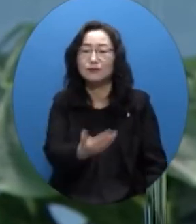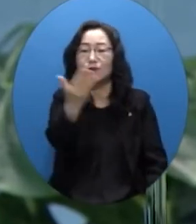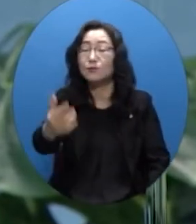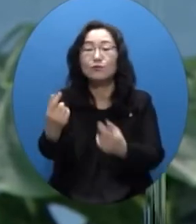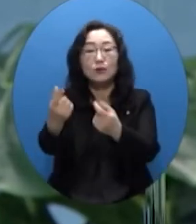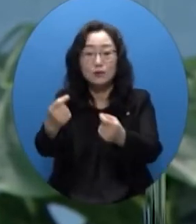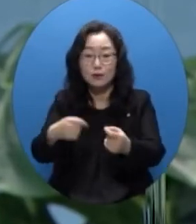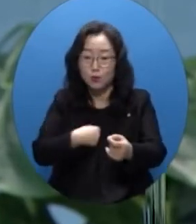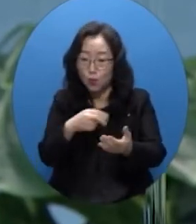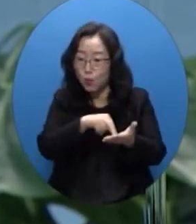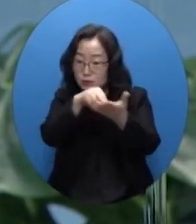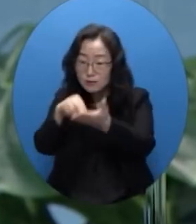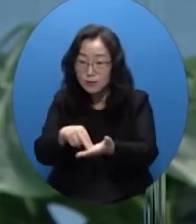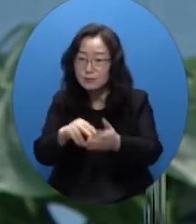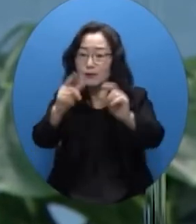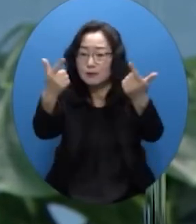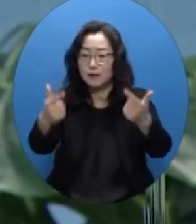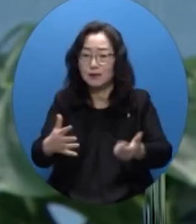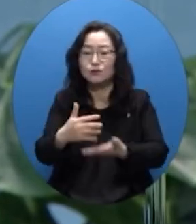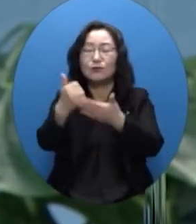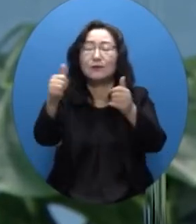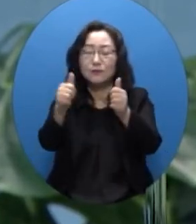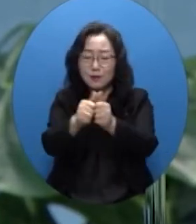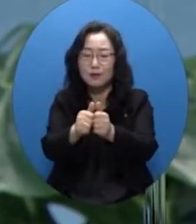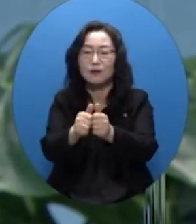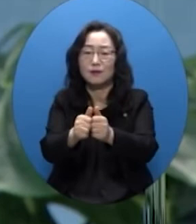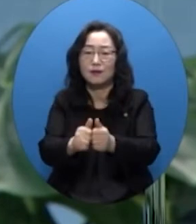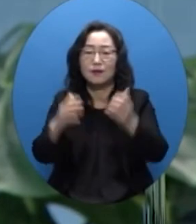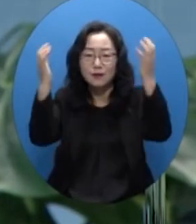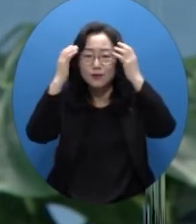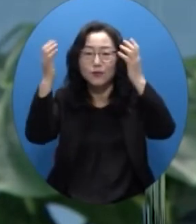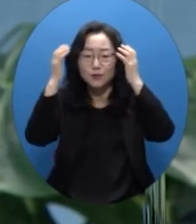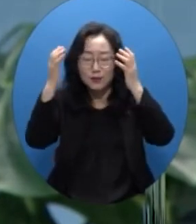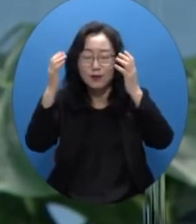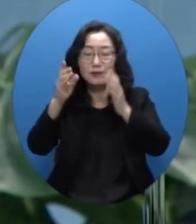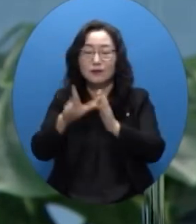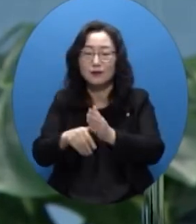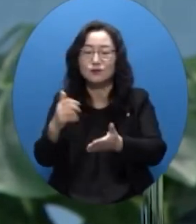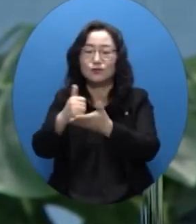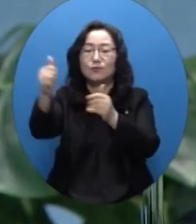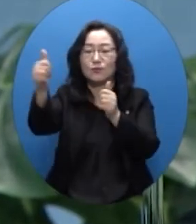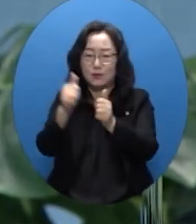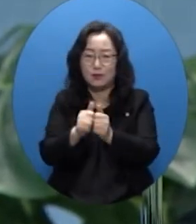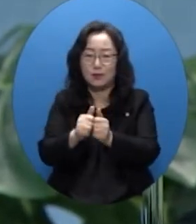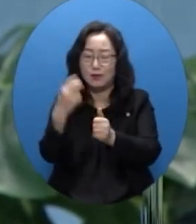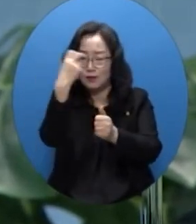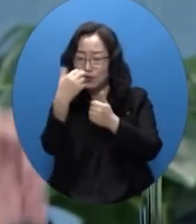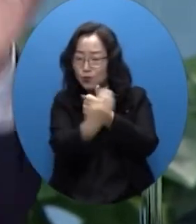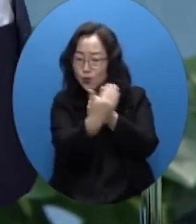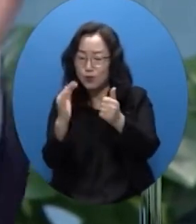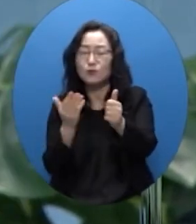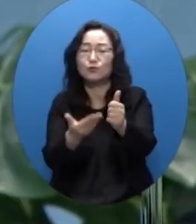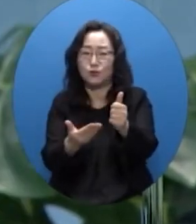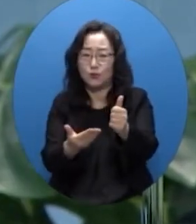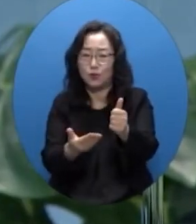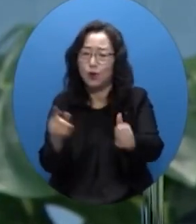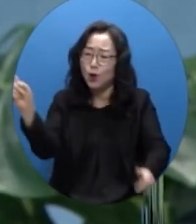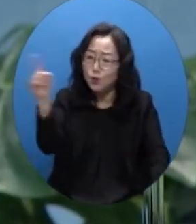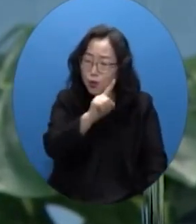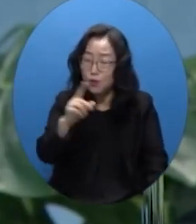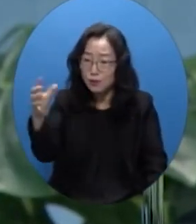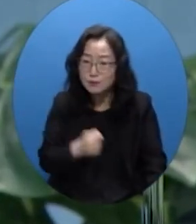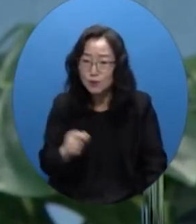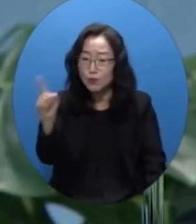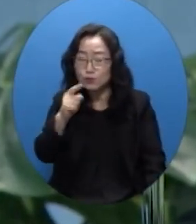홀로 외롭지 않습니다 취미 여러분과 함께 하십니다 고난의 순간에 주님이 함께 하고 계시고 여러분을 2 것입니다 금호 또 거